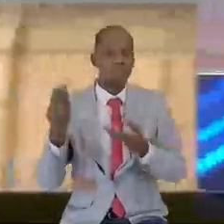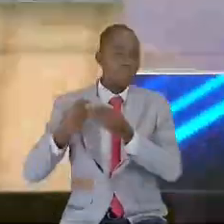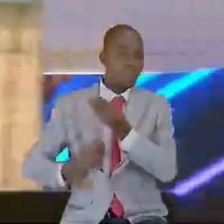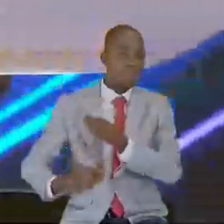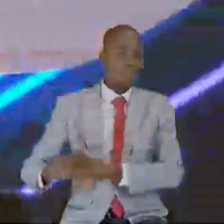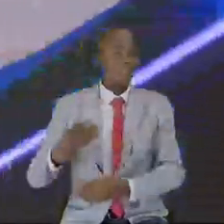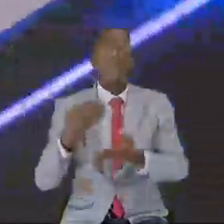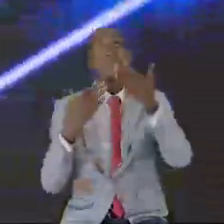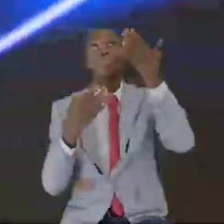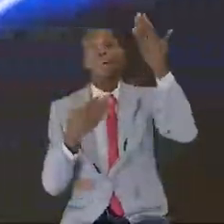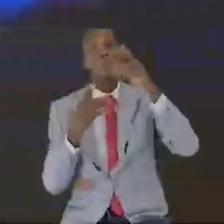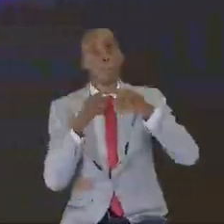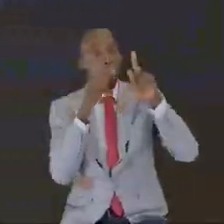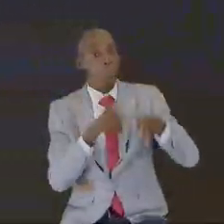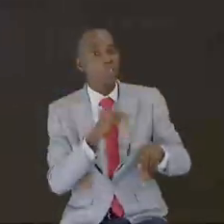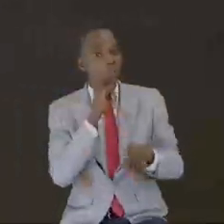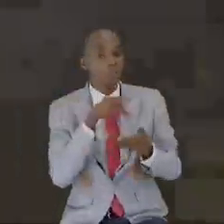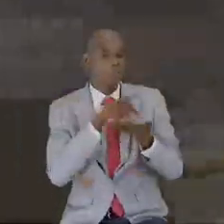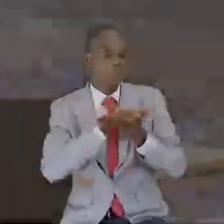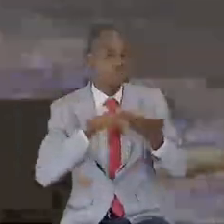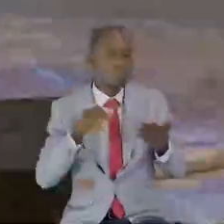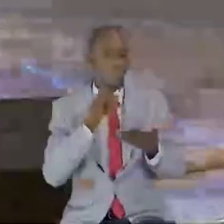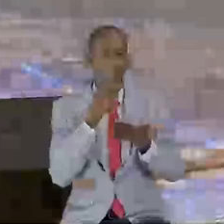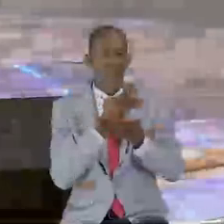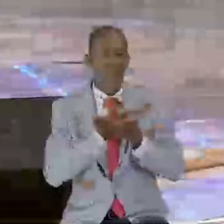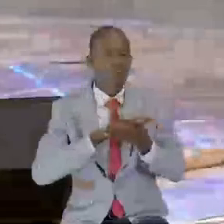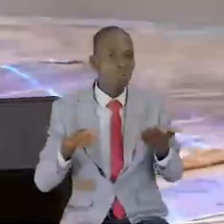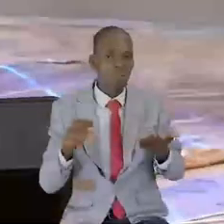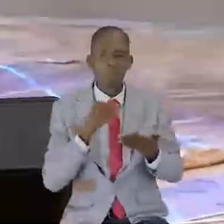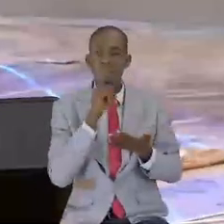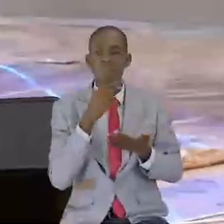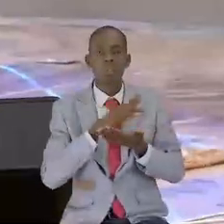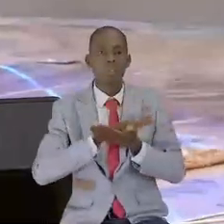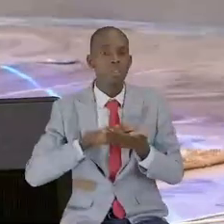et il n'est pas pur, il n'est pas saint, il n'est pas juste.